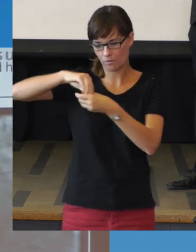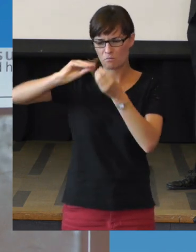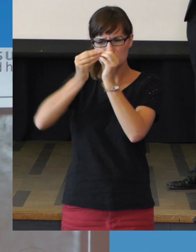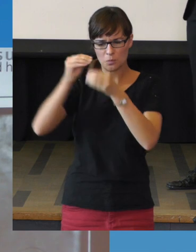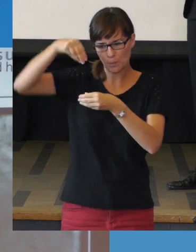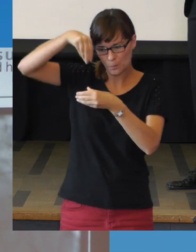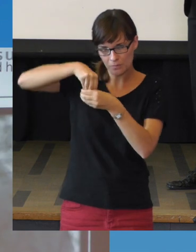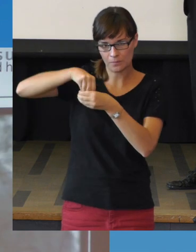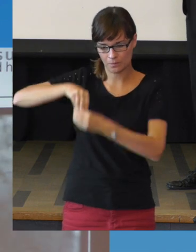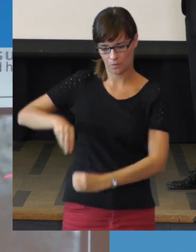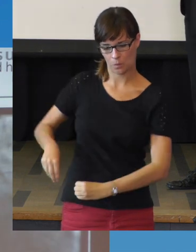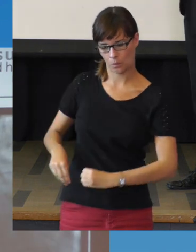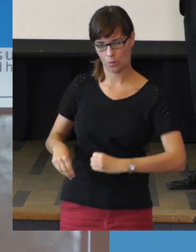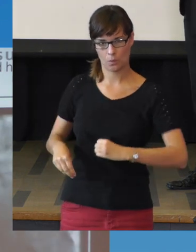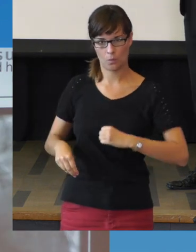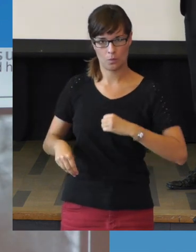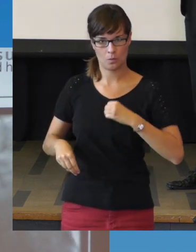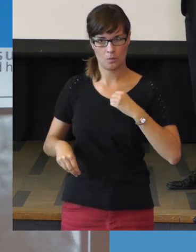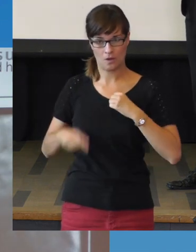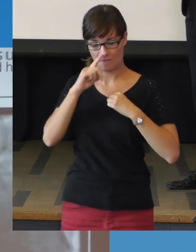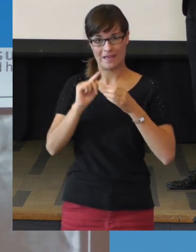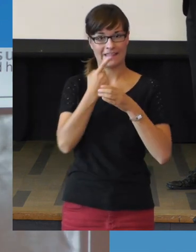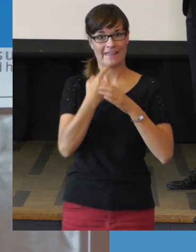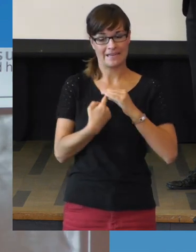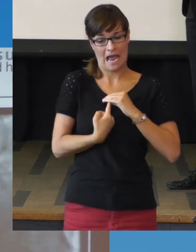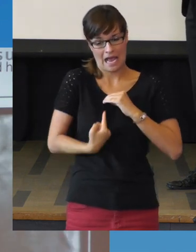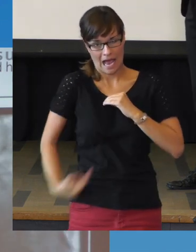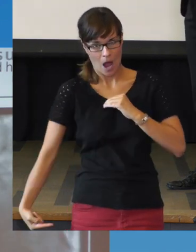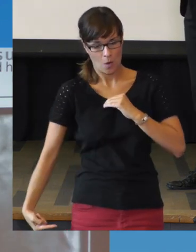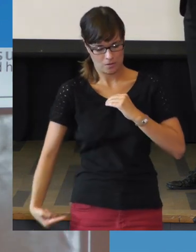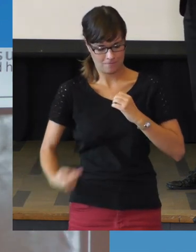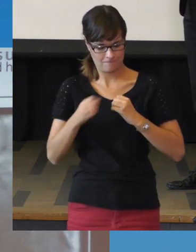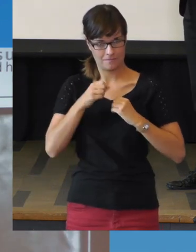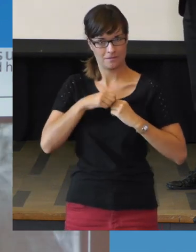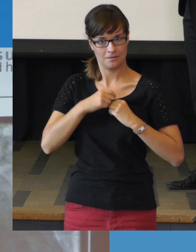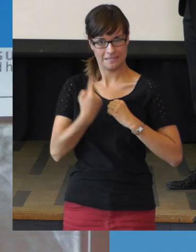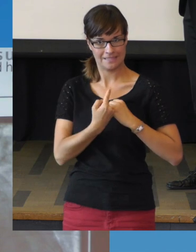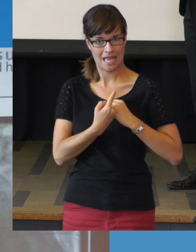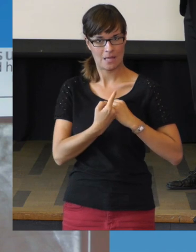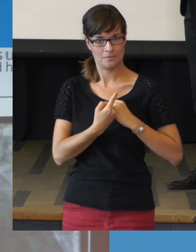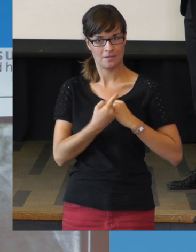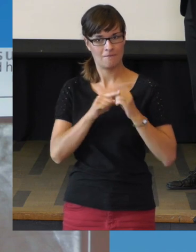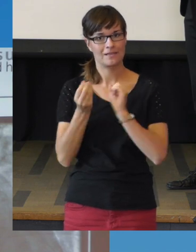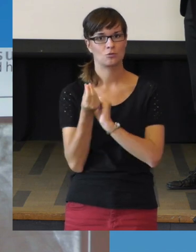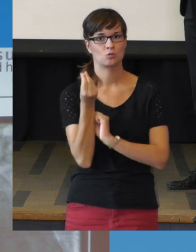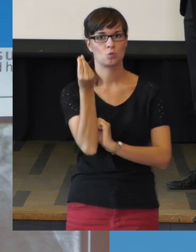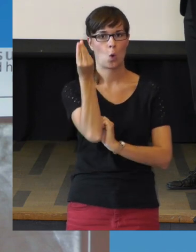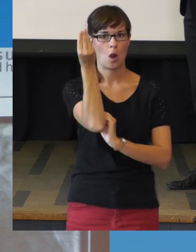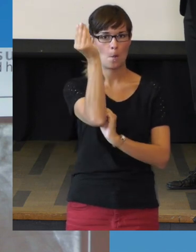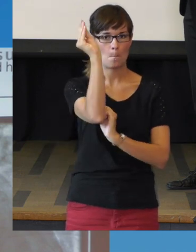eingefalten. Und in dem Moment, wo wir den Katheter zurückziehen, sehen Sie, dass die Klappe sich wie eine Tulpe öffnet